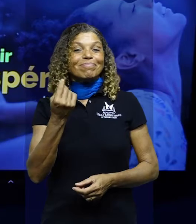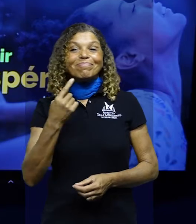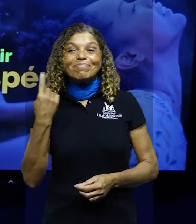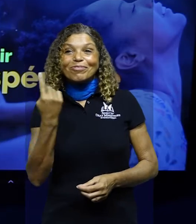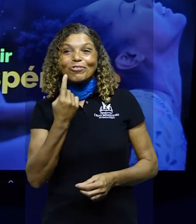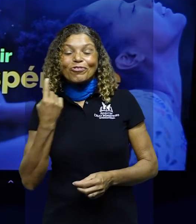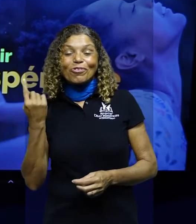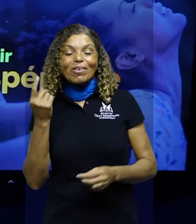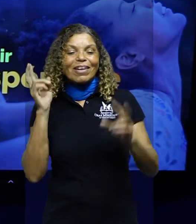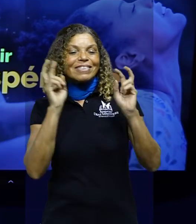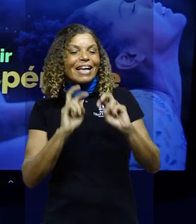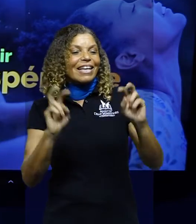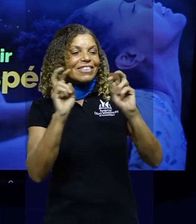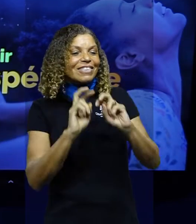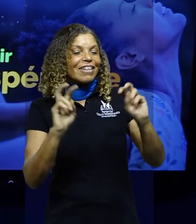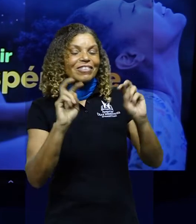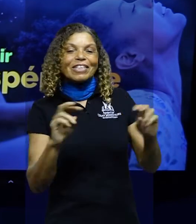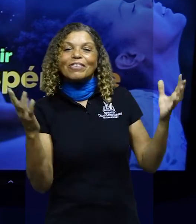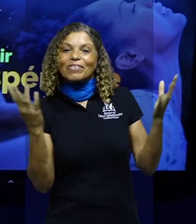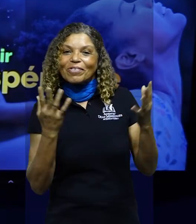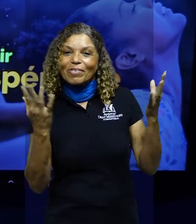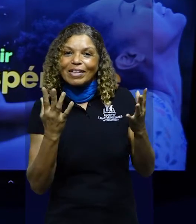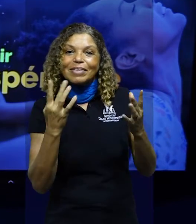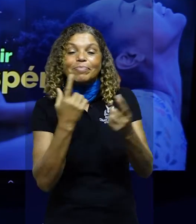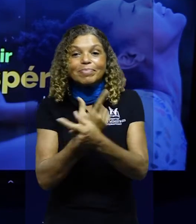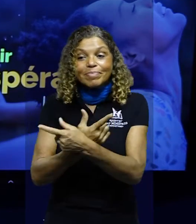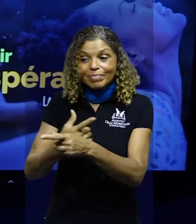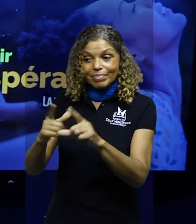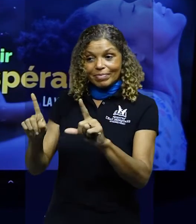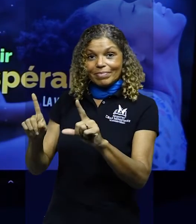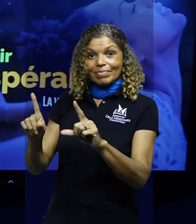L'homme a toujours été à la recherche de la liberté.